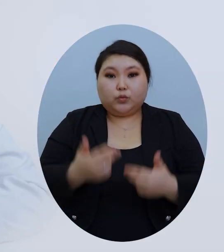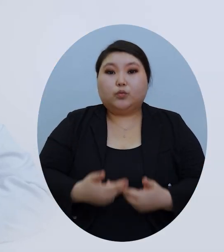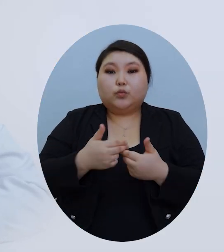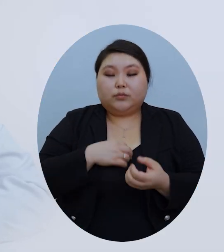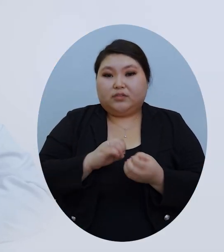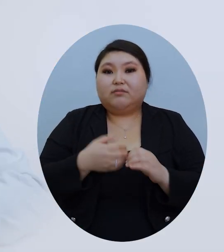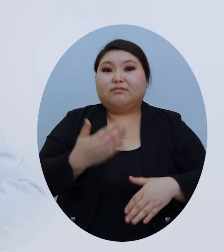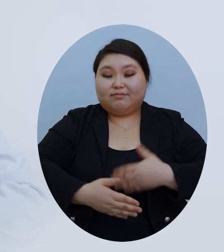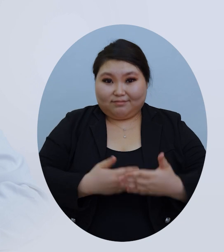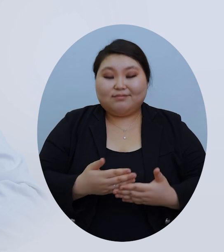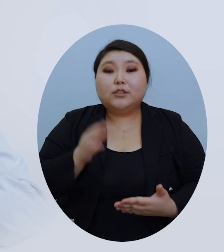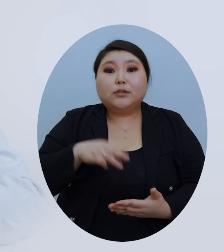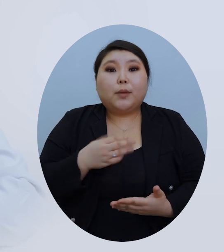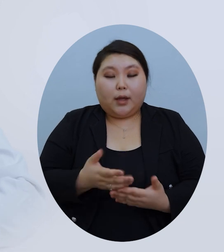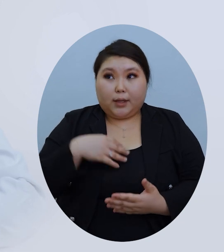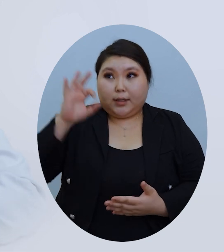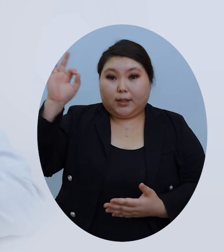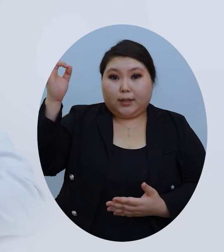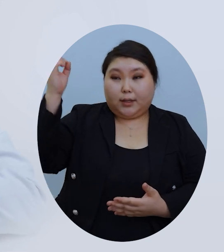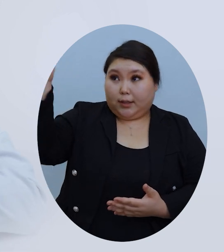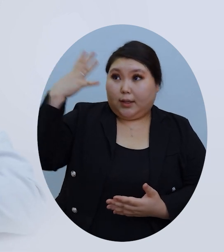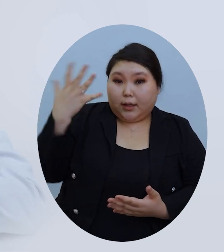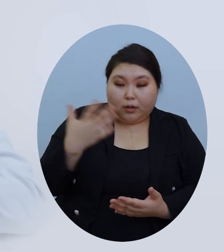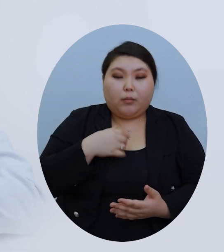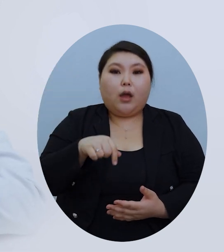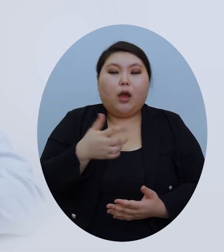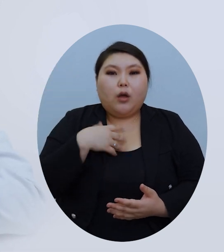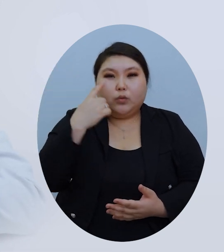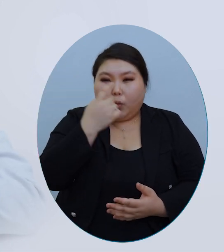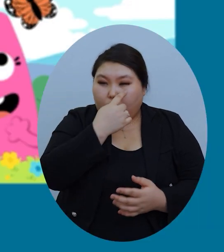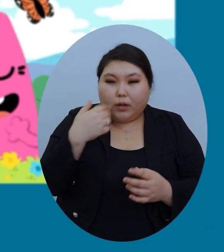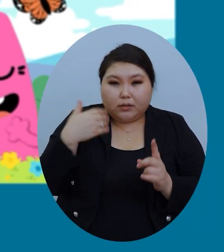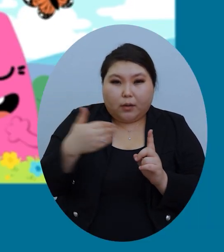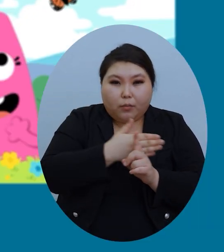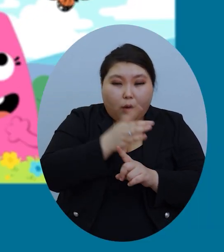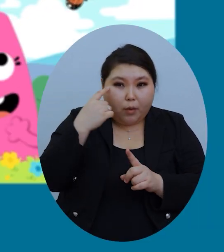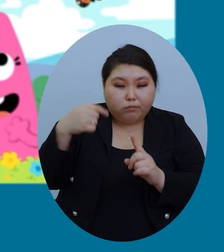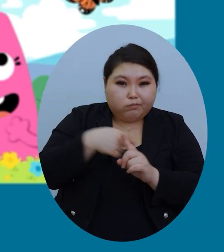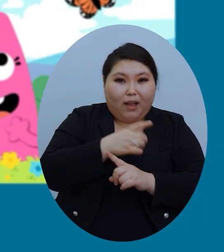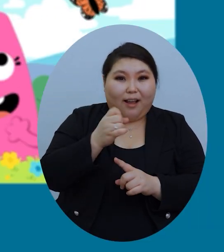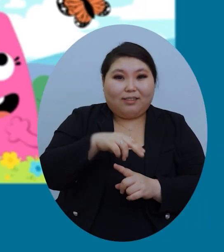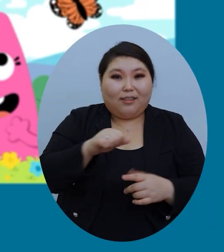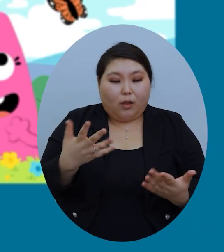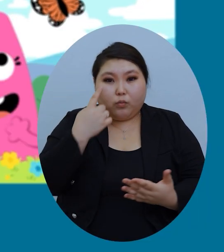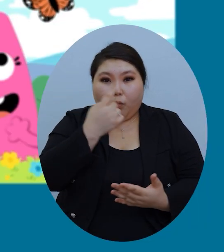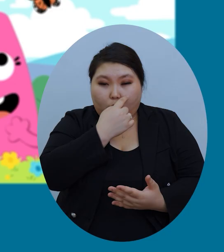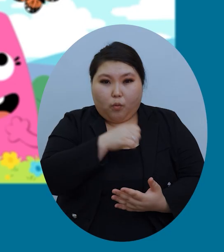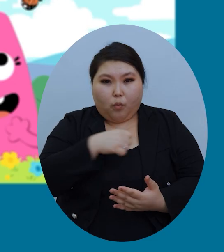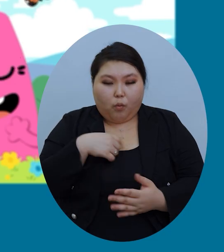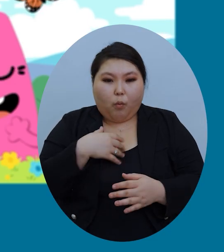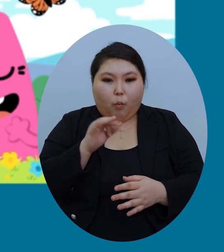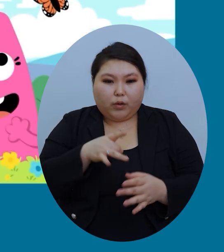тусламжтай хийгддэг. Тэгвэл гэрэл нүдээр дамжин хугарах явцад гарсан алдаанаас эсвэл нүдний өөрийнх нь